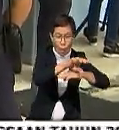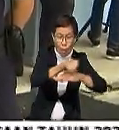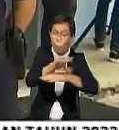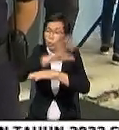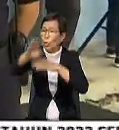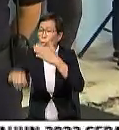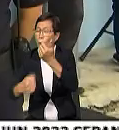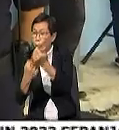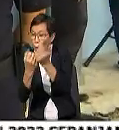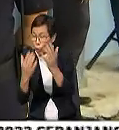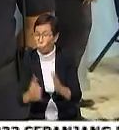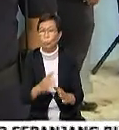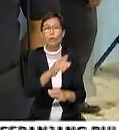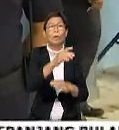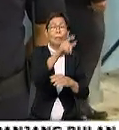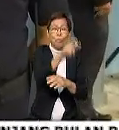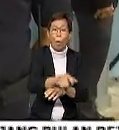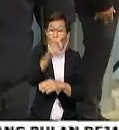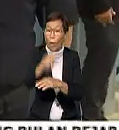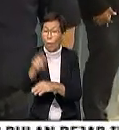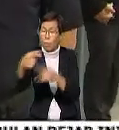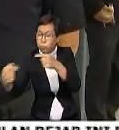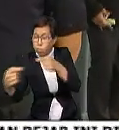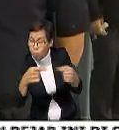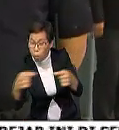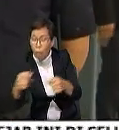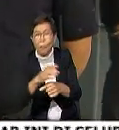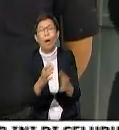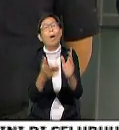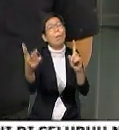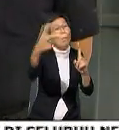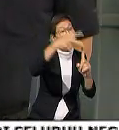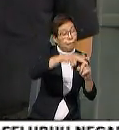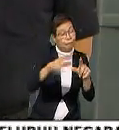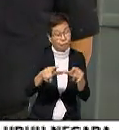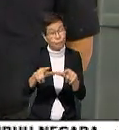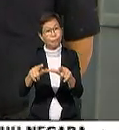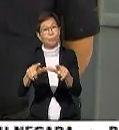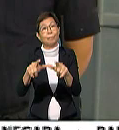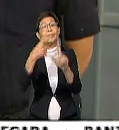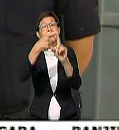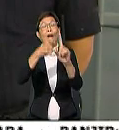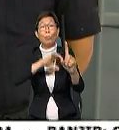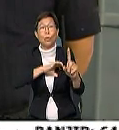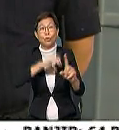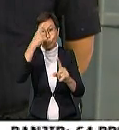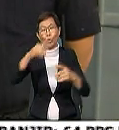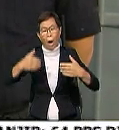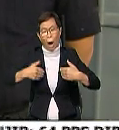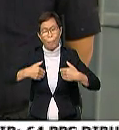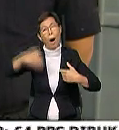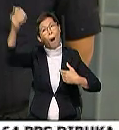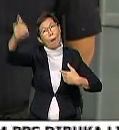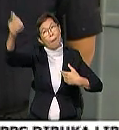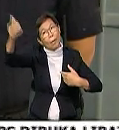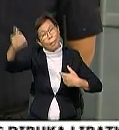jentera calon-calon yang bertanding untuk membuat permohonan permit kepada pihak polis lah, kiranya untuk mengadakan dia orang